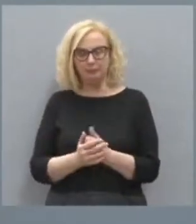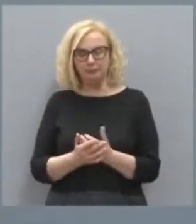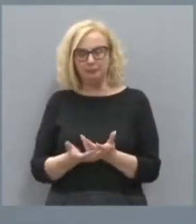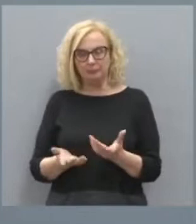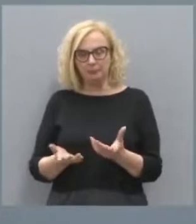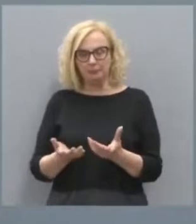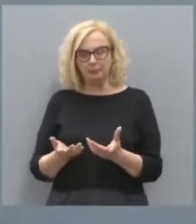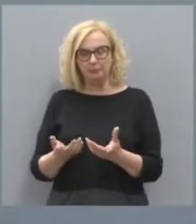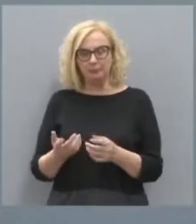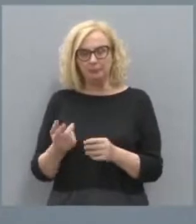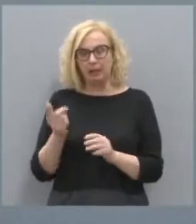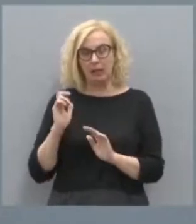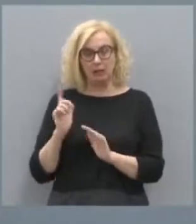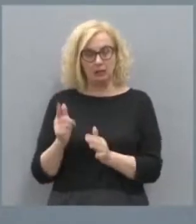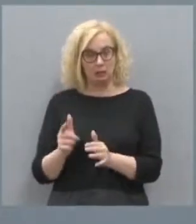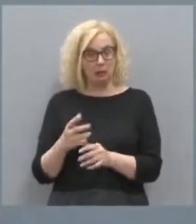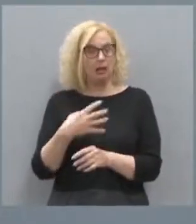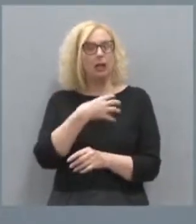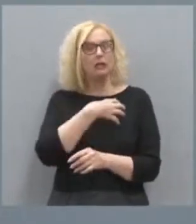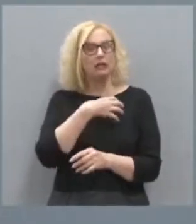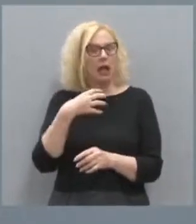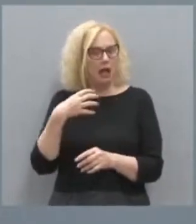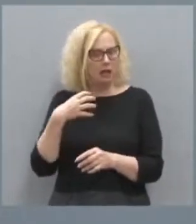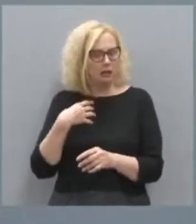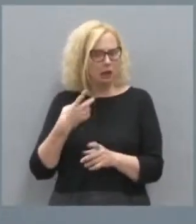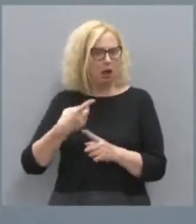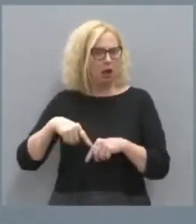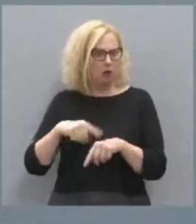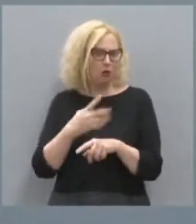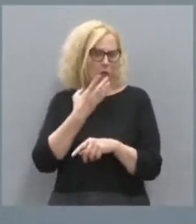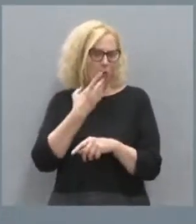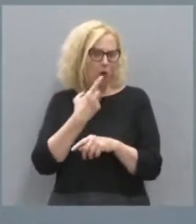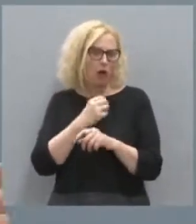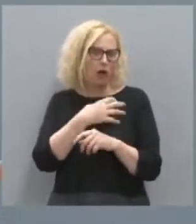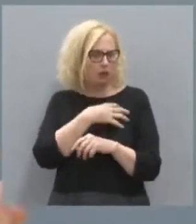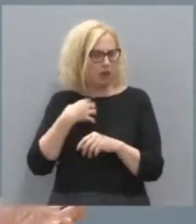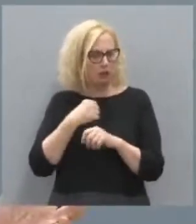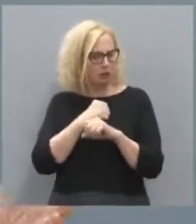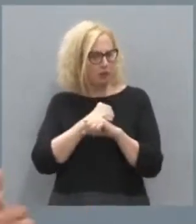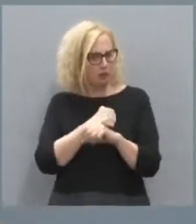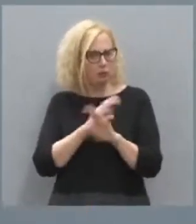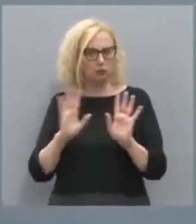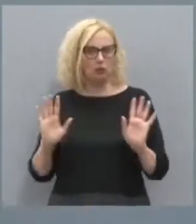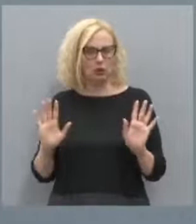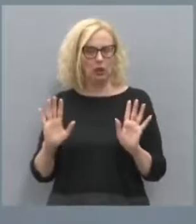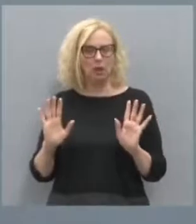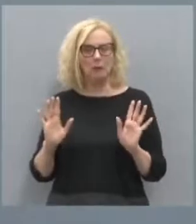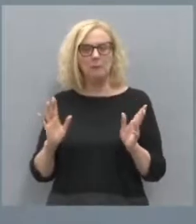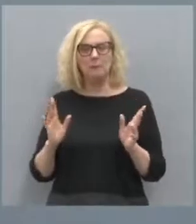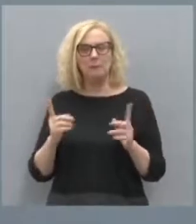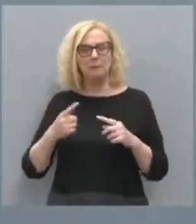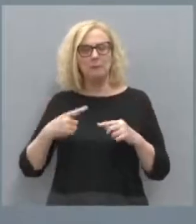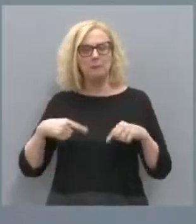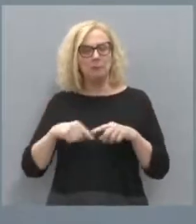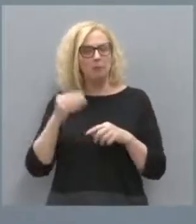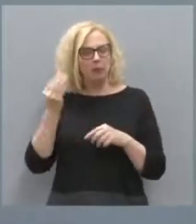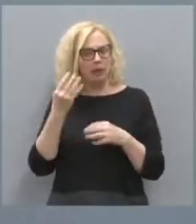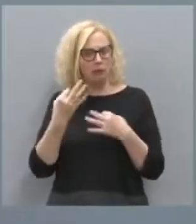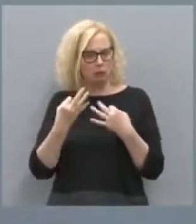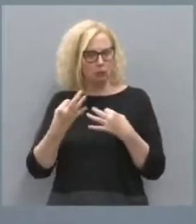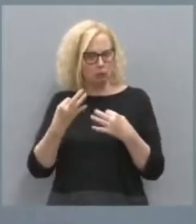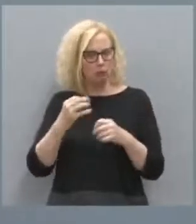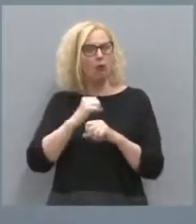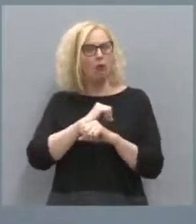nelle ultime settimane e noi ci dobbiamo fidare della scienza non abbiamo io ritengo che sia giusto così e non abbiamo